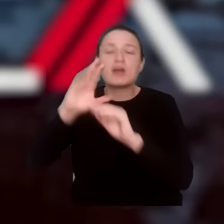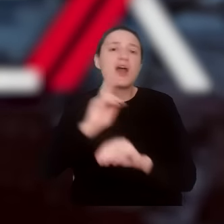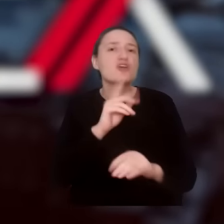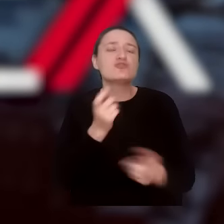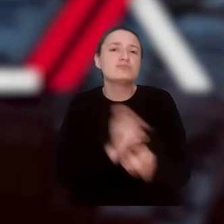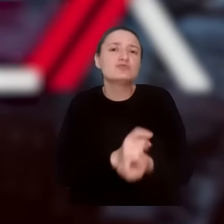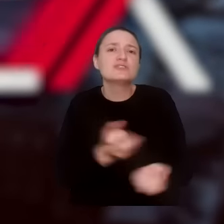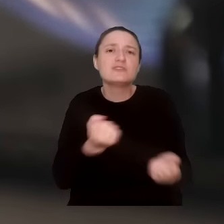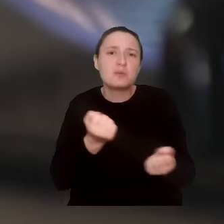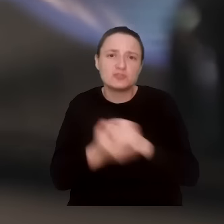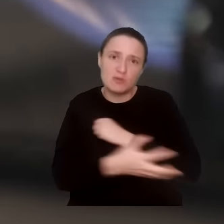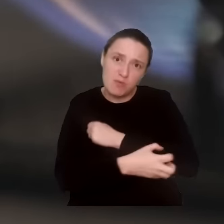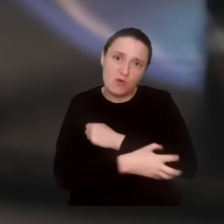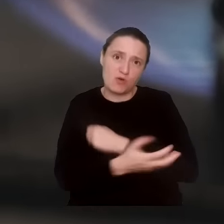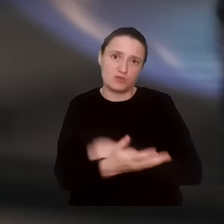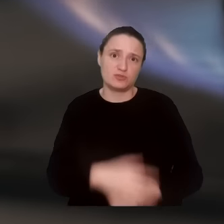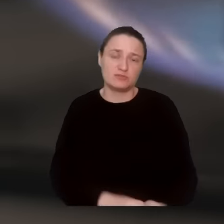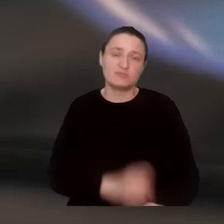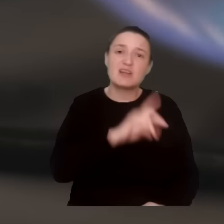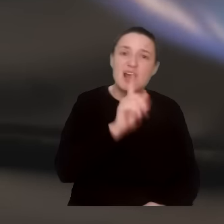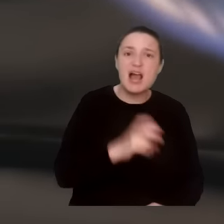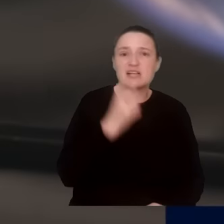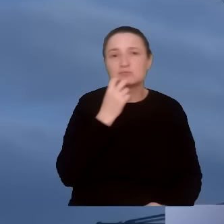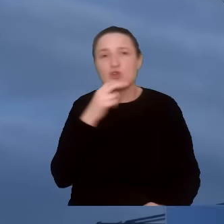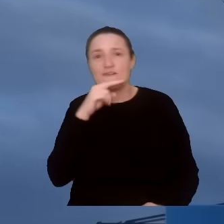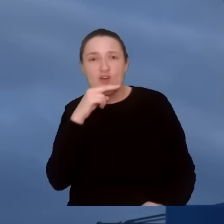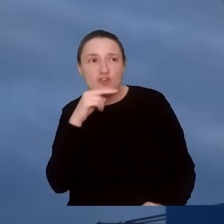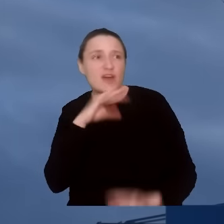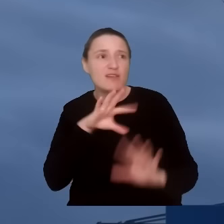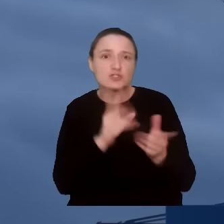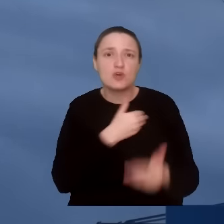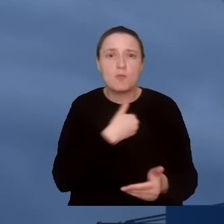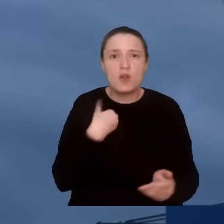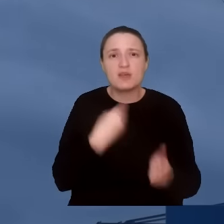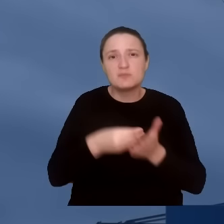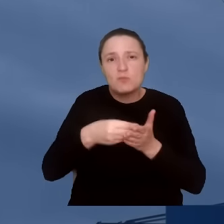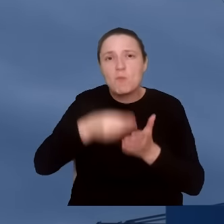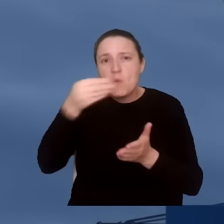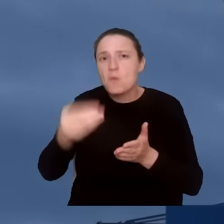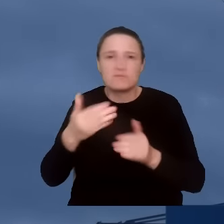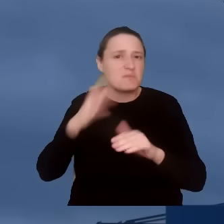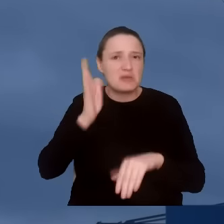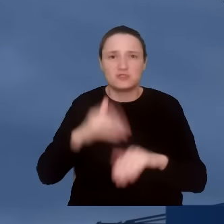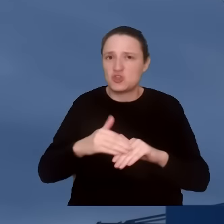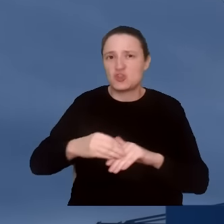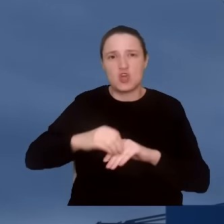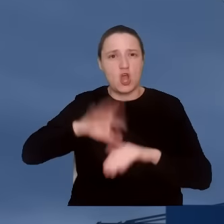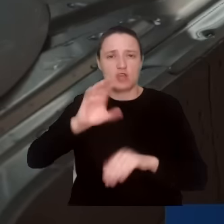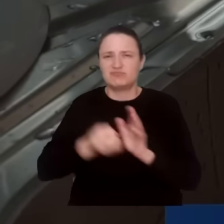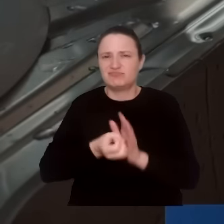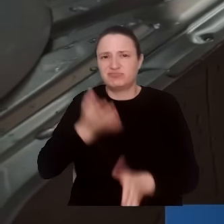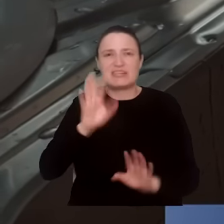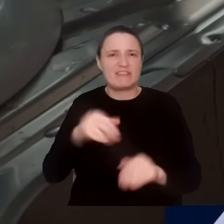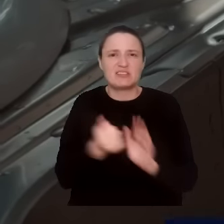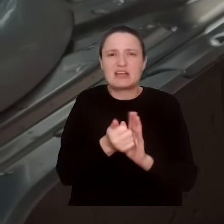najuboższych. Gaz, prąd, woda, za to wszystko Polacy zapłacą drożej. Szacuje się, że podwyżka cen energii wyniesie co najmniej